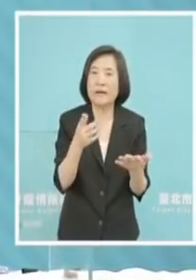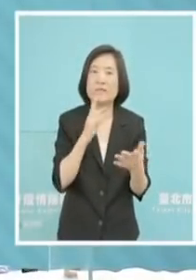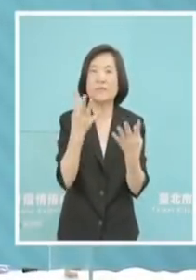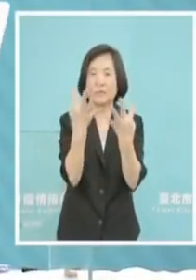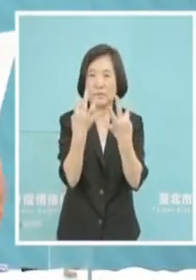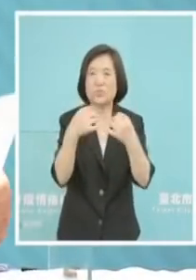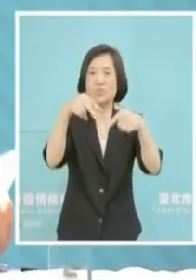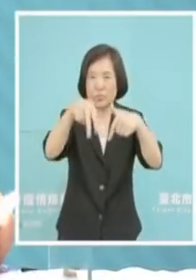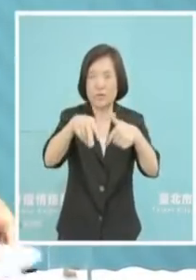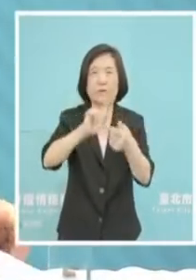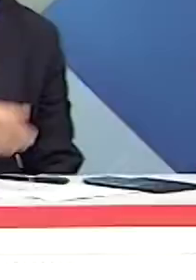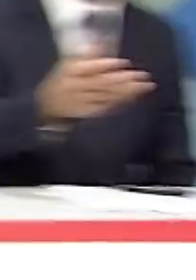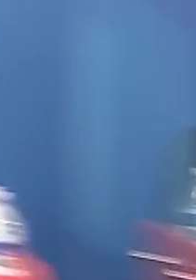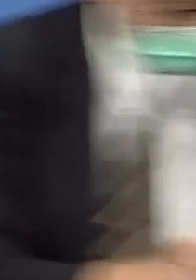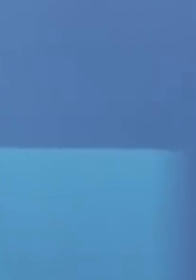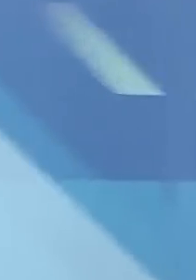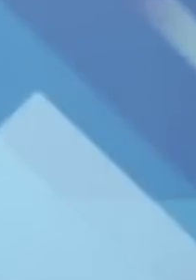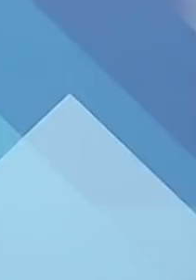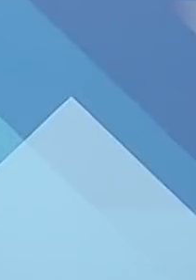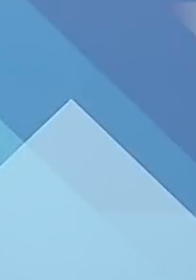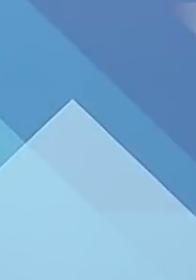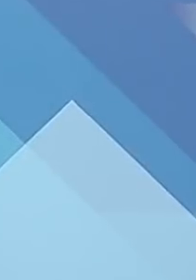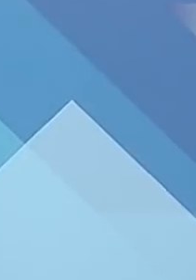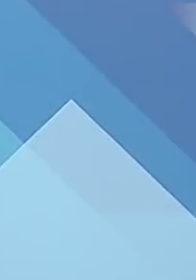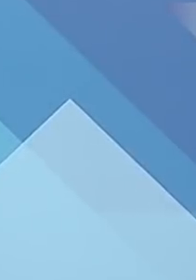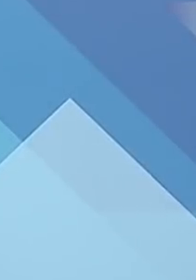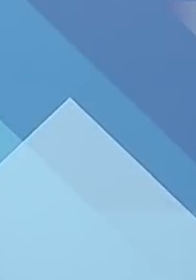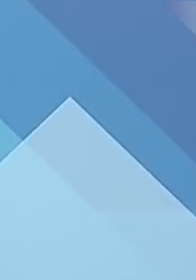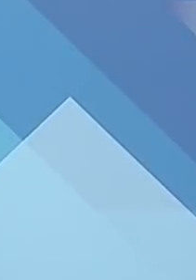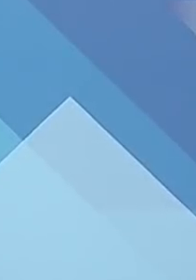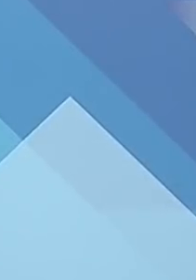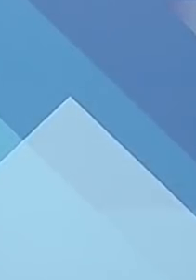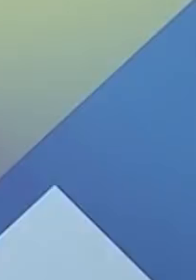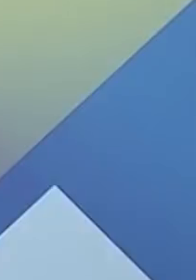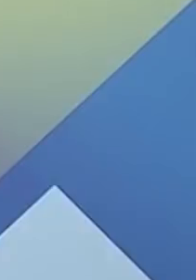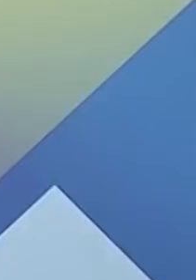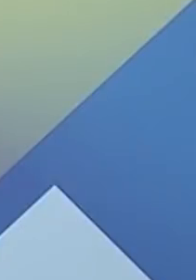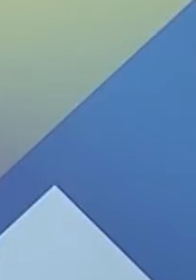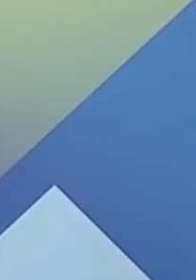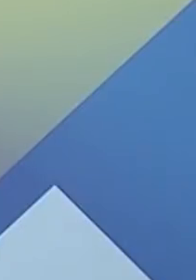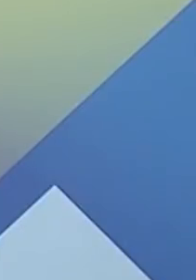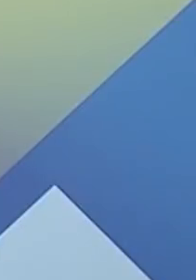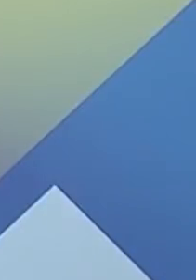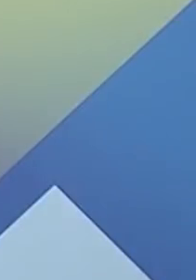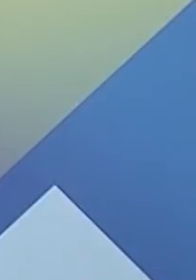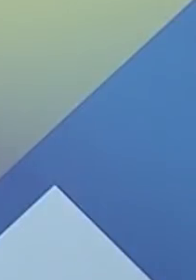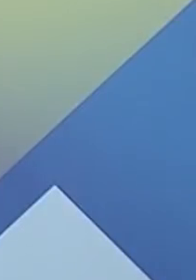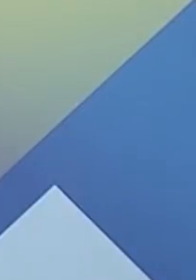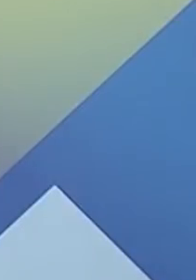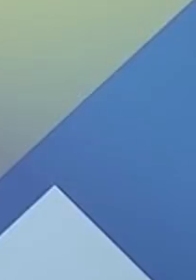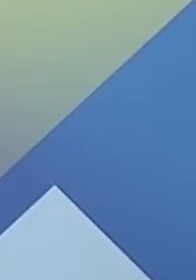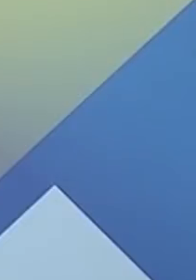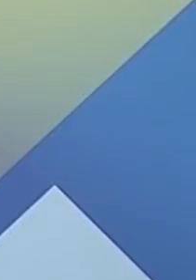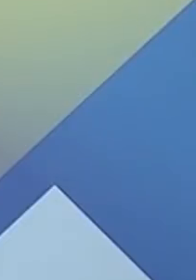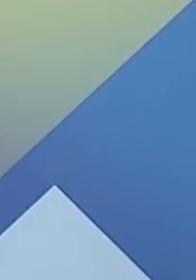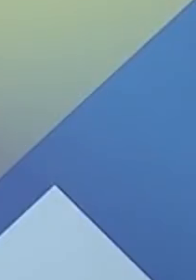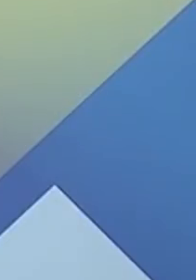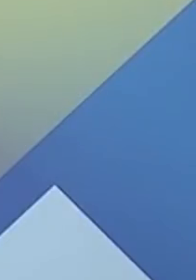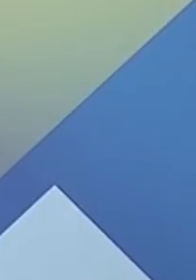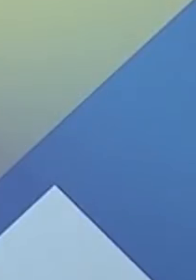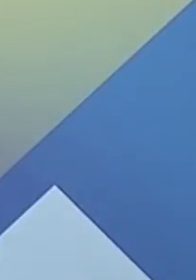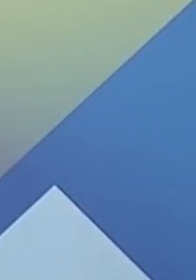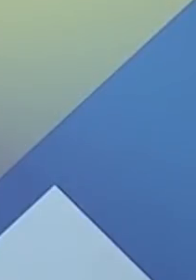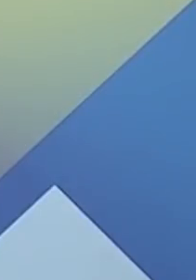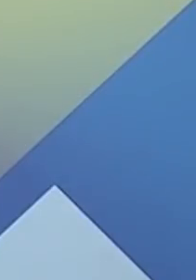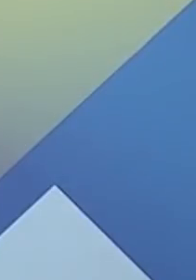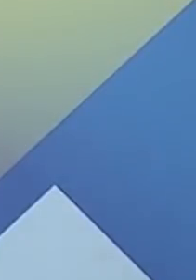就是每年亏损，亏损到连股本都亏光了的这样的一个公司，不用为了说想说一次